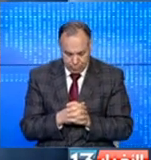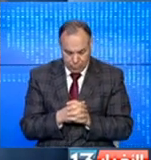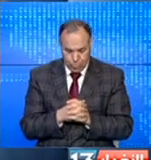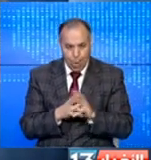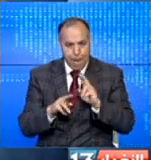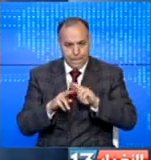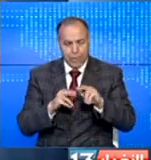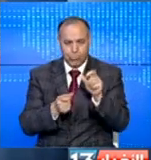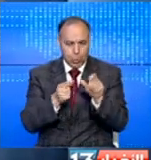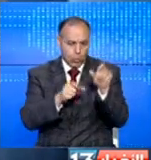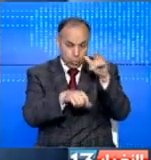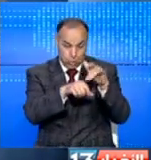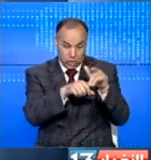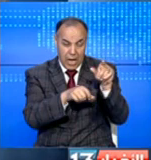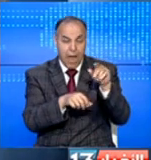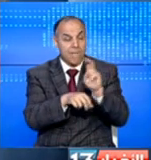معالجة الحالات اللي صارت